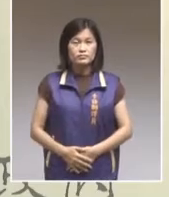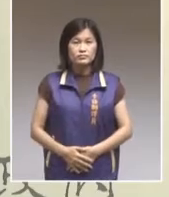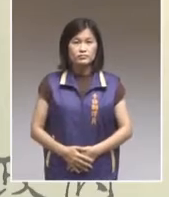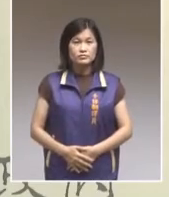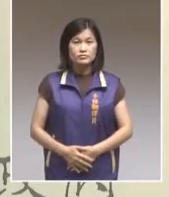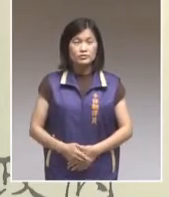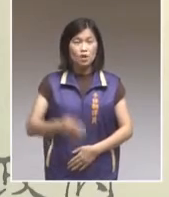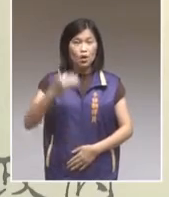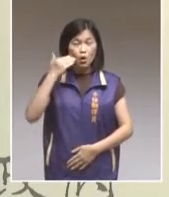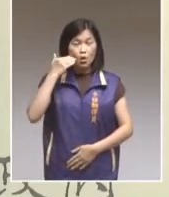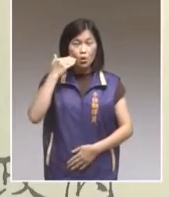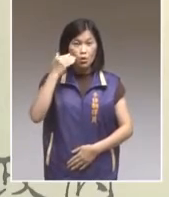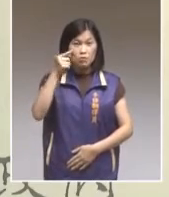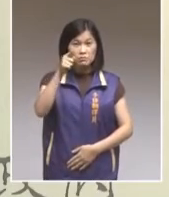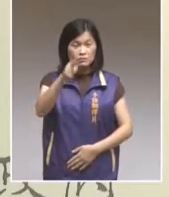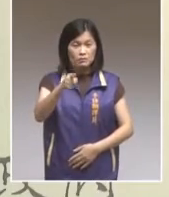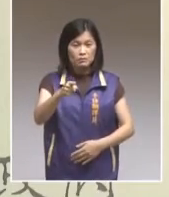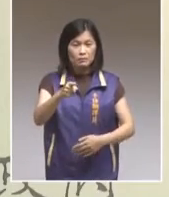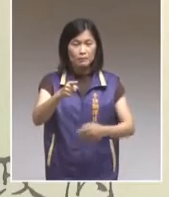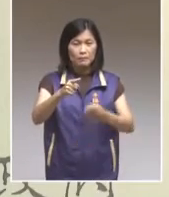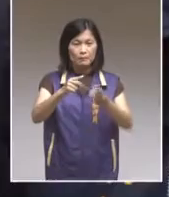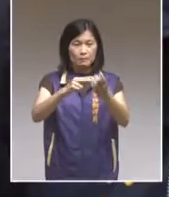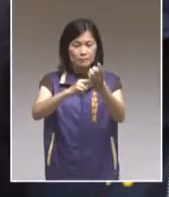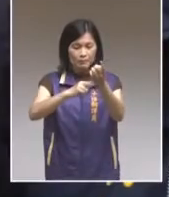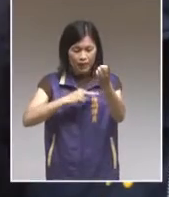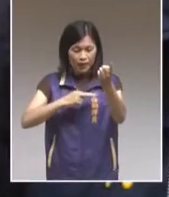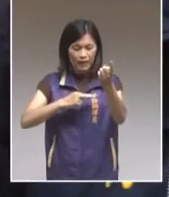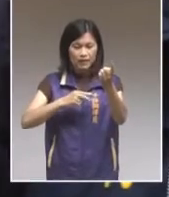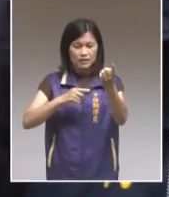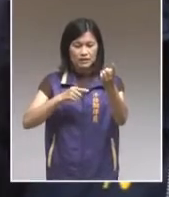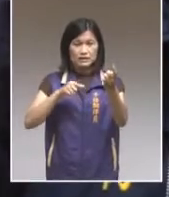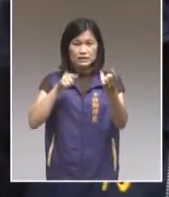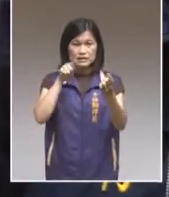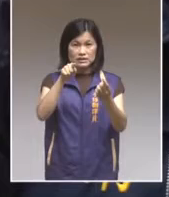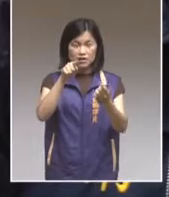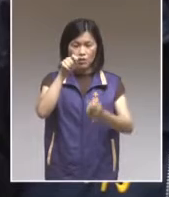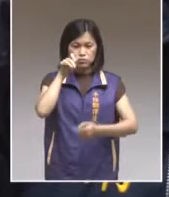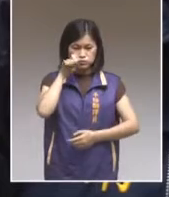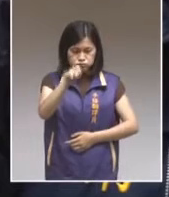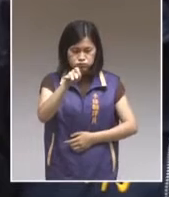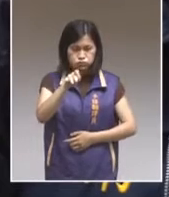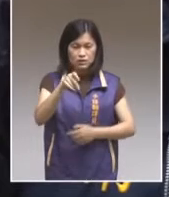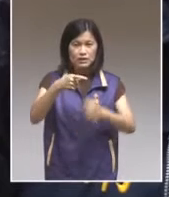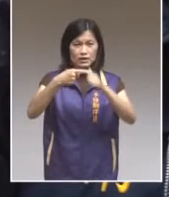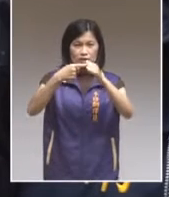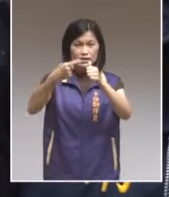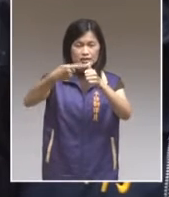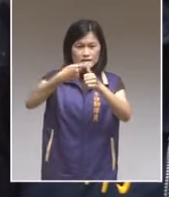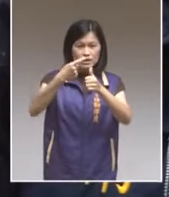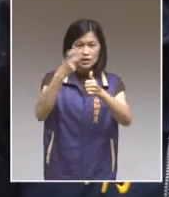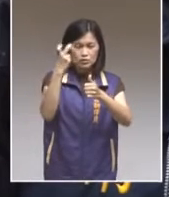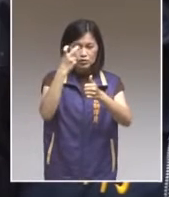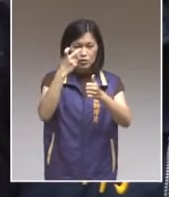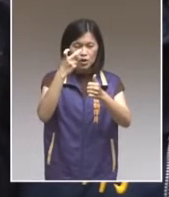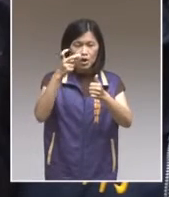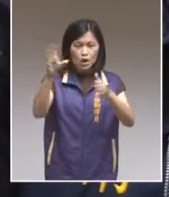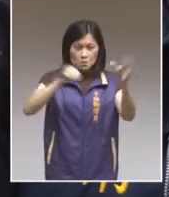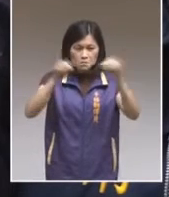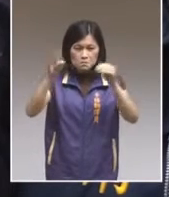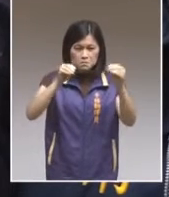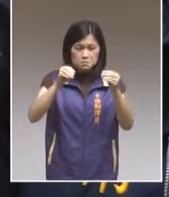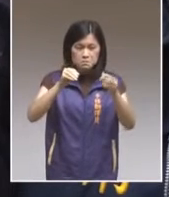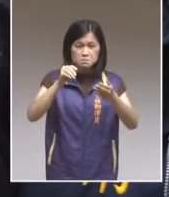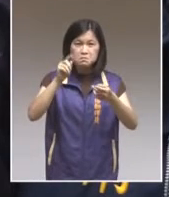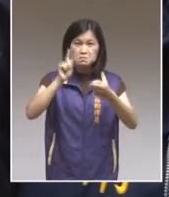那接获这个简讯之后点进去，那首先第一个栏位会请你确认资料，确认资